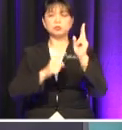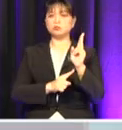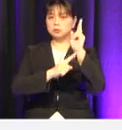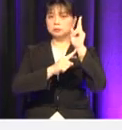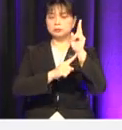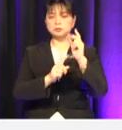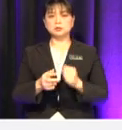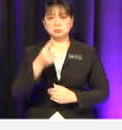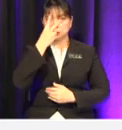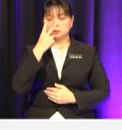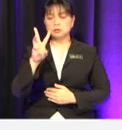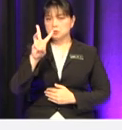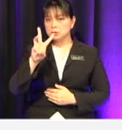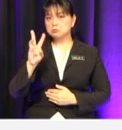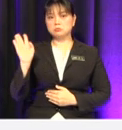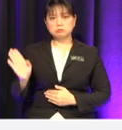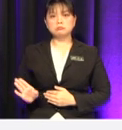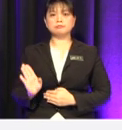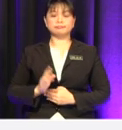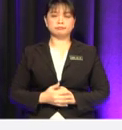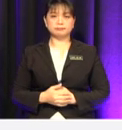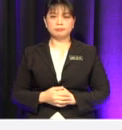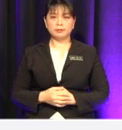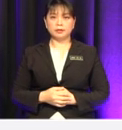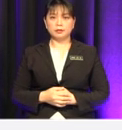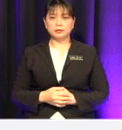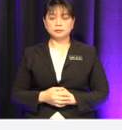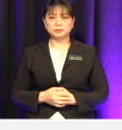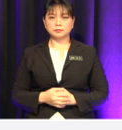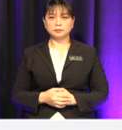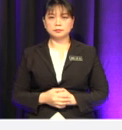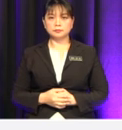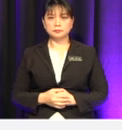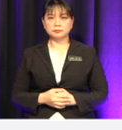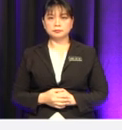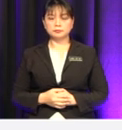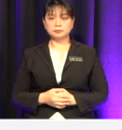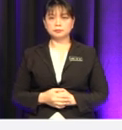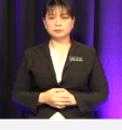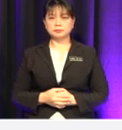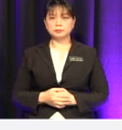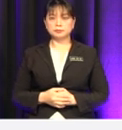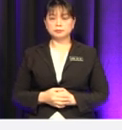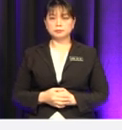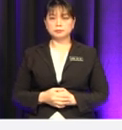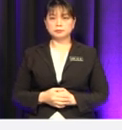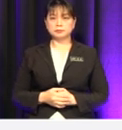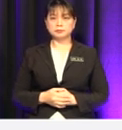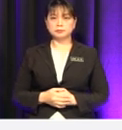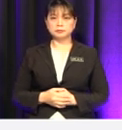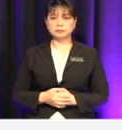asas aplikasi psikologi dalam sukat motivasi dalam penetapan mata ke